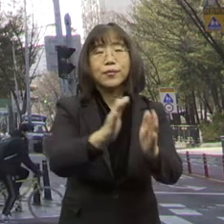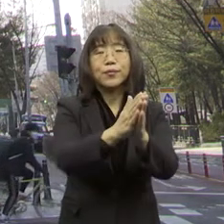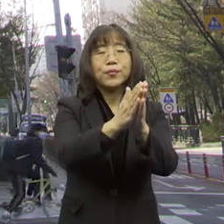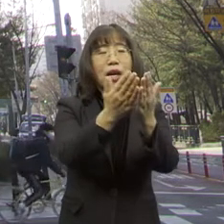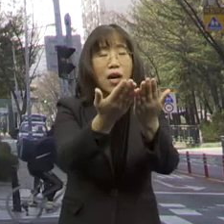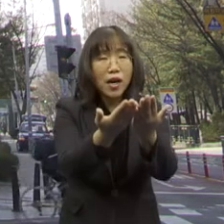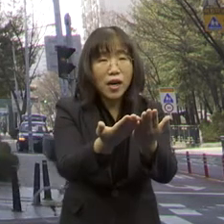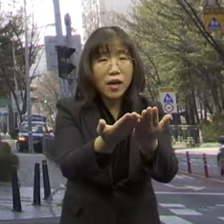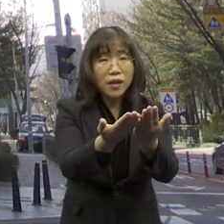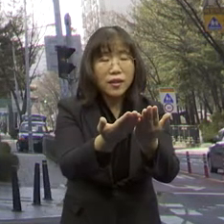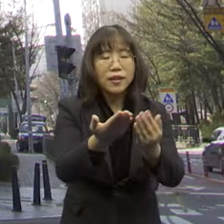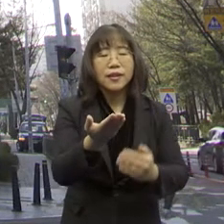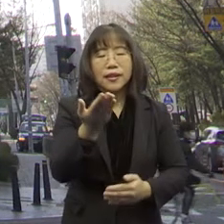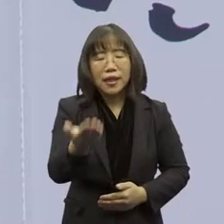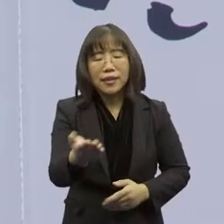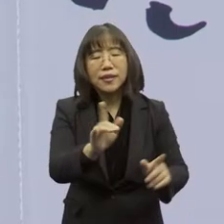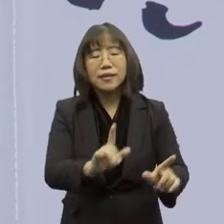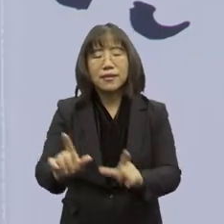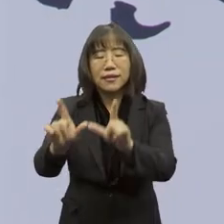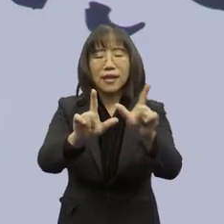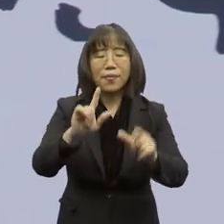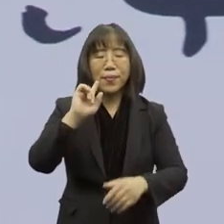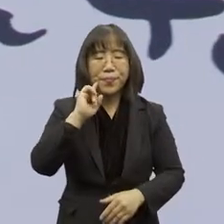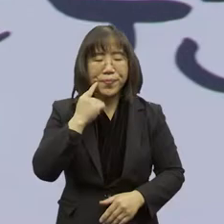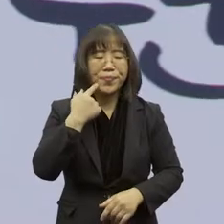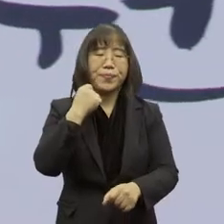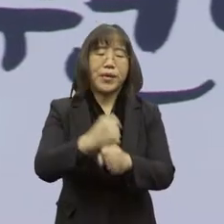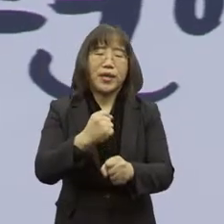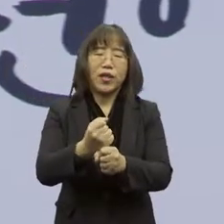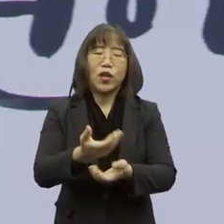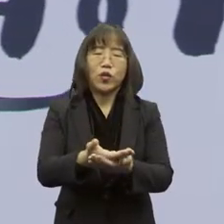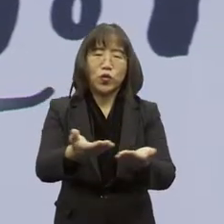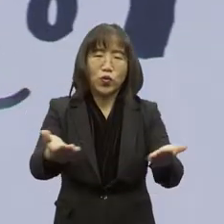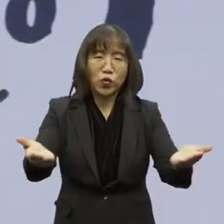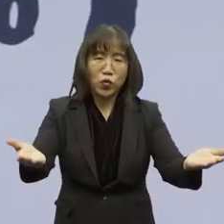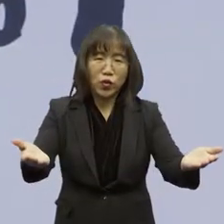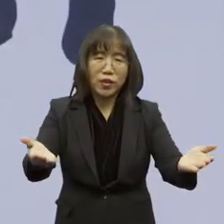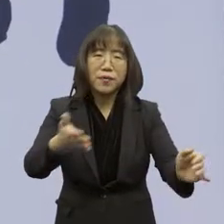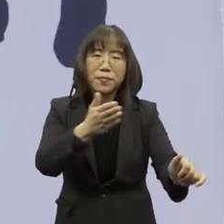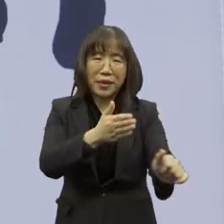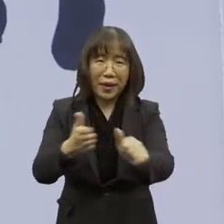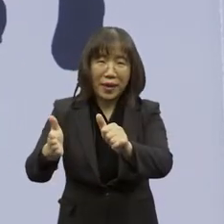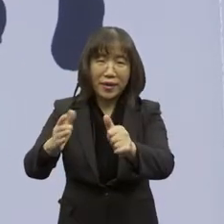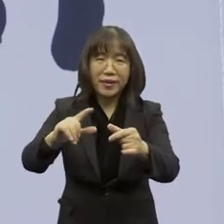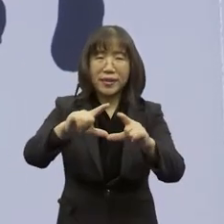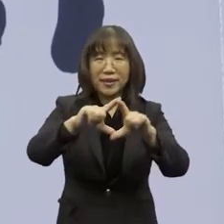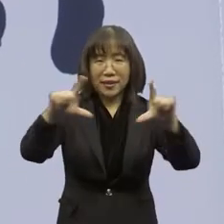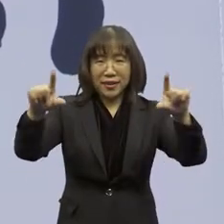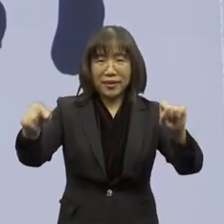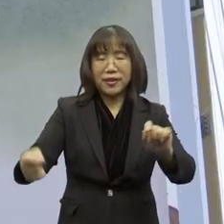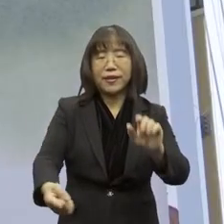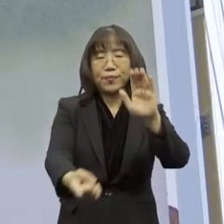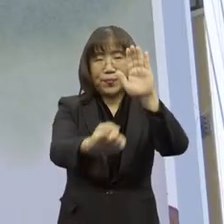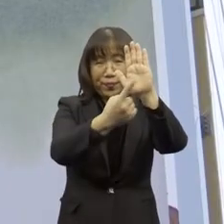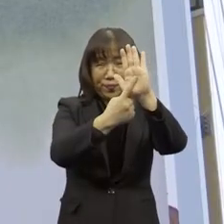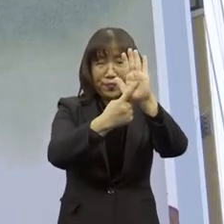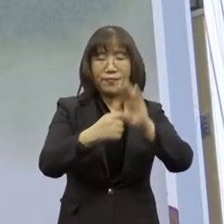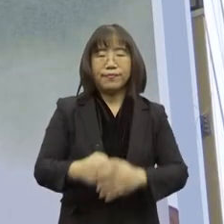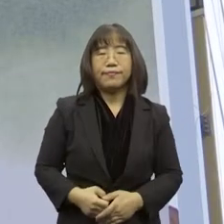당신이 펼친 한 권이 당신의 인생을 아름답게 펼쳐주기를이 희망 글판의 첫 게시글로